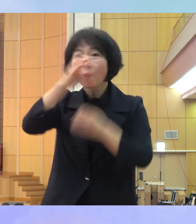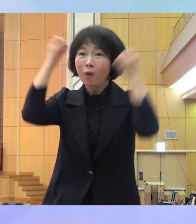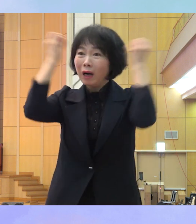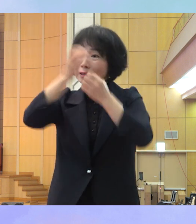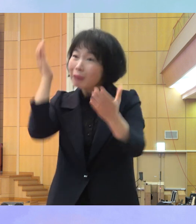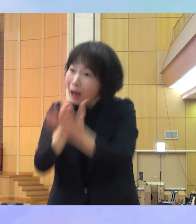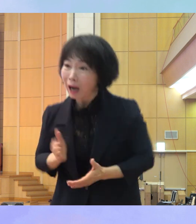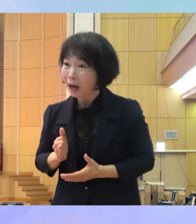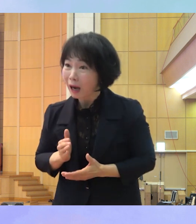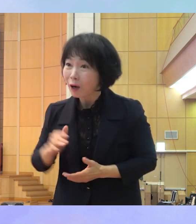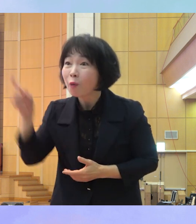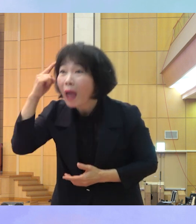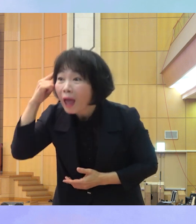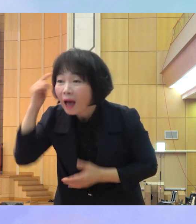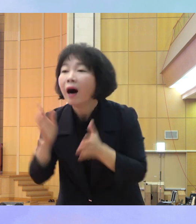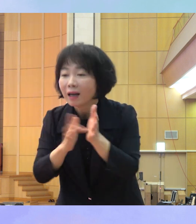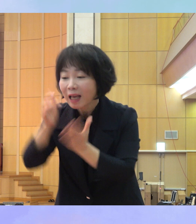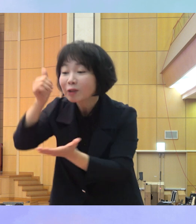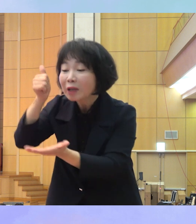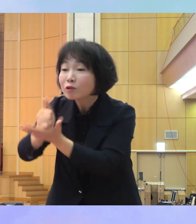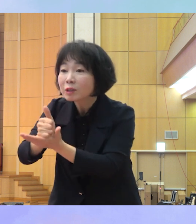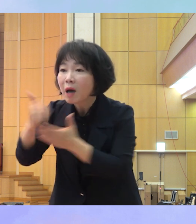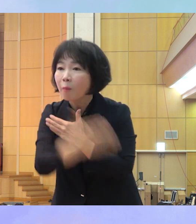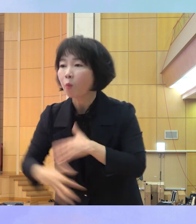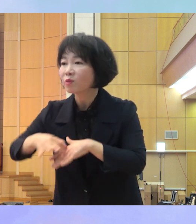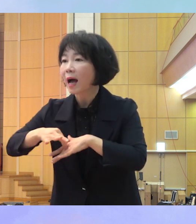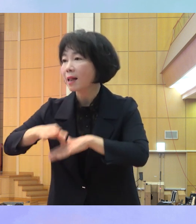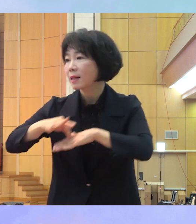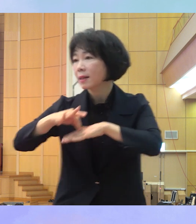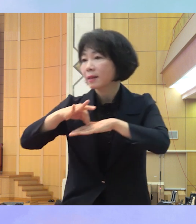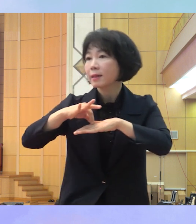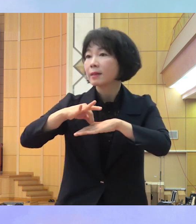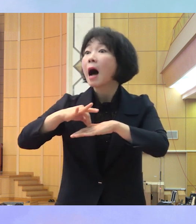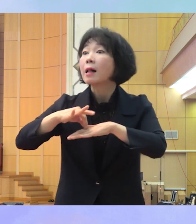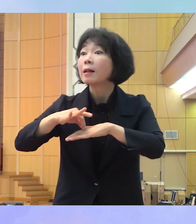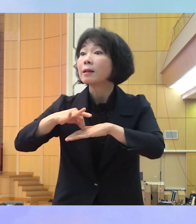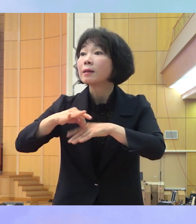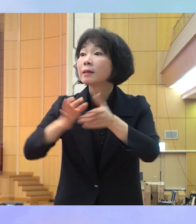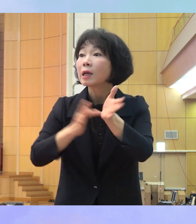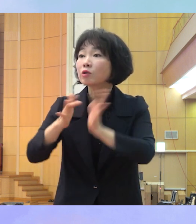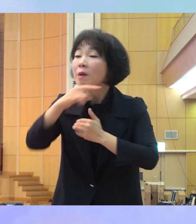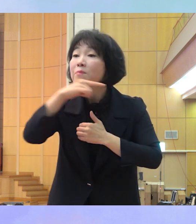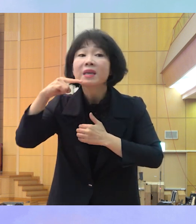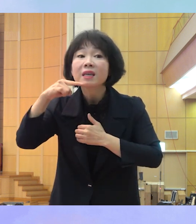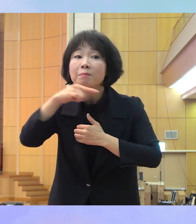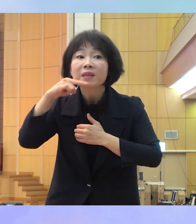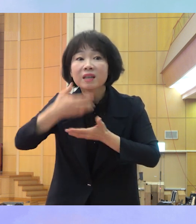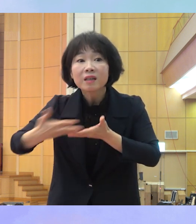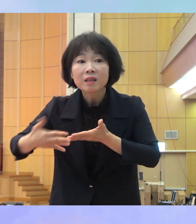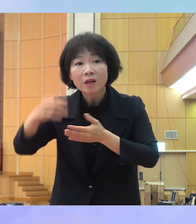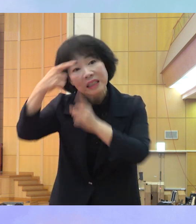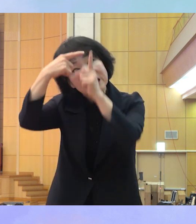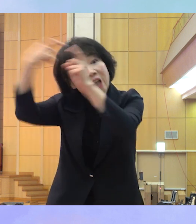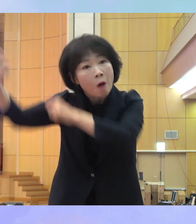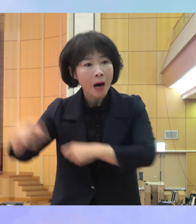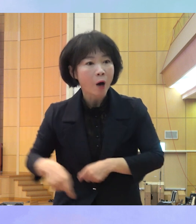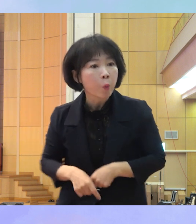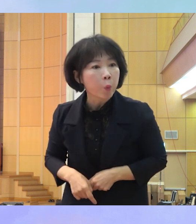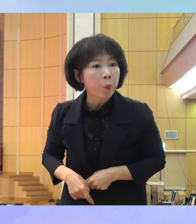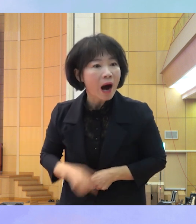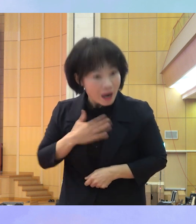아니고 예수님의 살, 예수님의 피, 생명의 떡과 생명의 음료라고